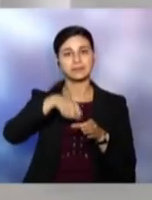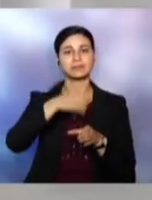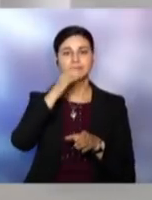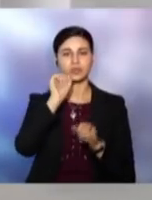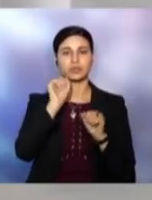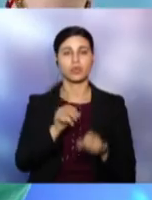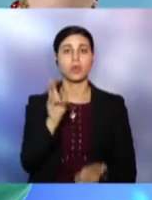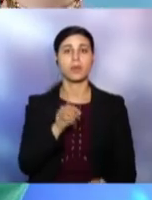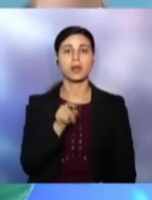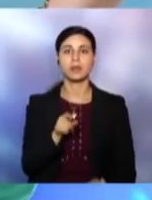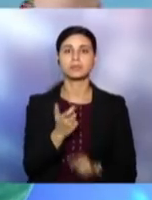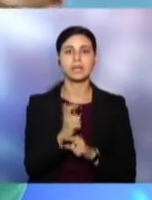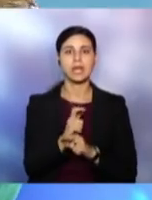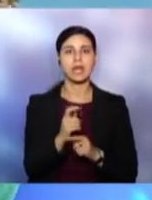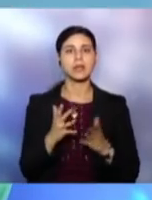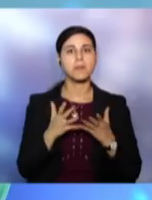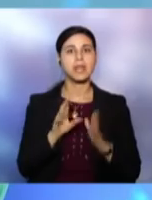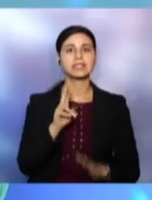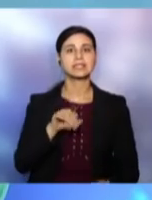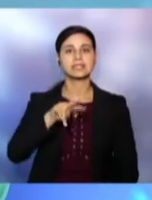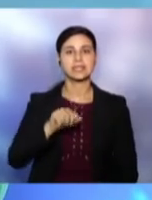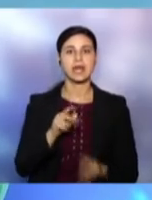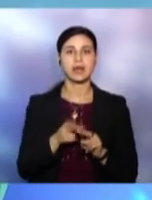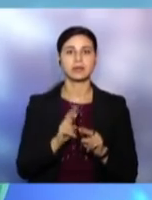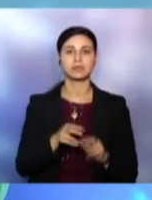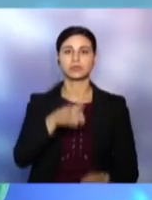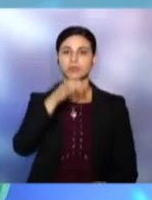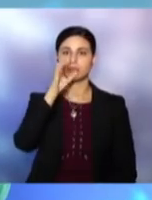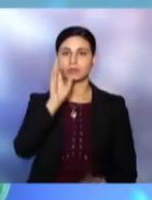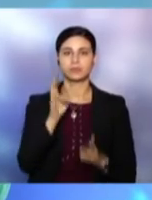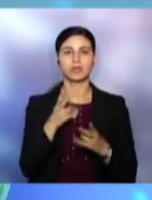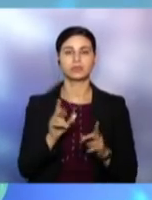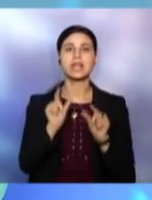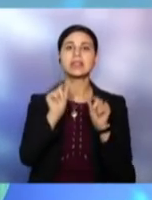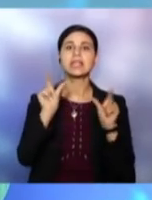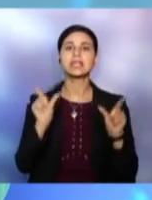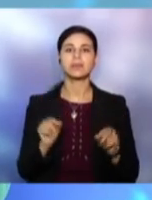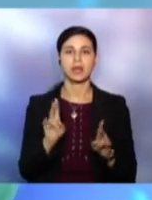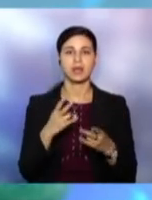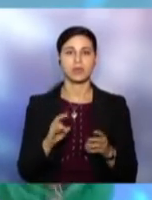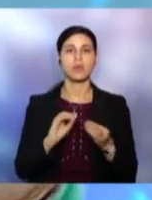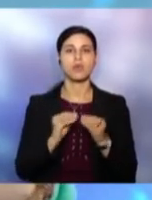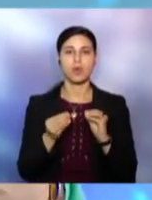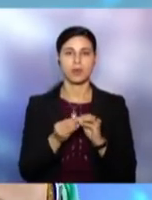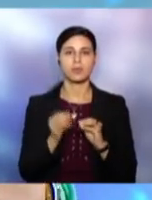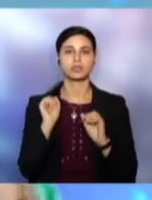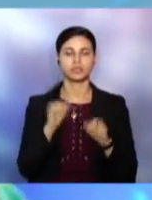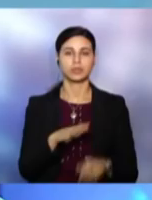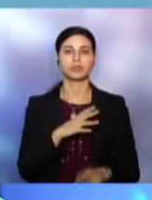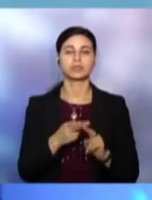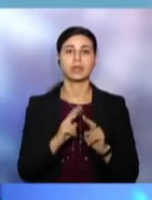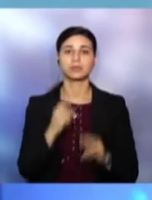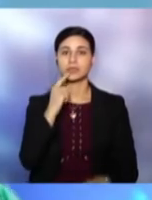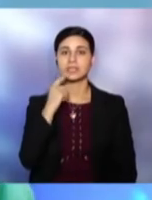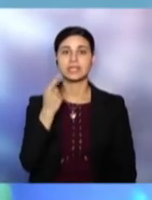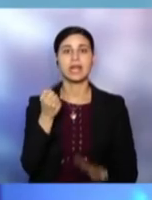იმიტომ რომ ცილა არის ძალიან მაღალი იმისთვის, რომ თქვა თირკმელზე ზედმეტი დატვირთვა მოახდინოს და პრობლემა შექმნას. ანუ წლამდე